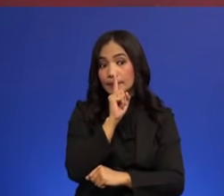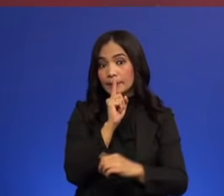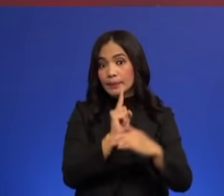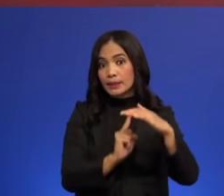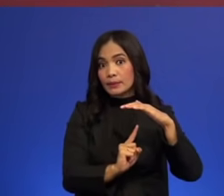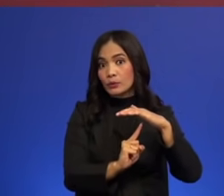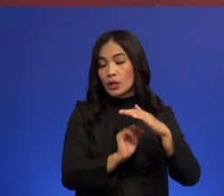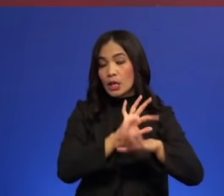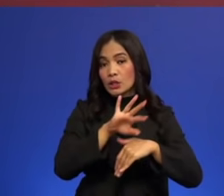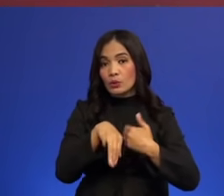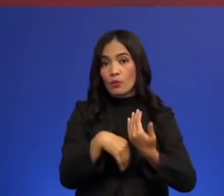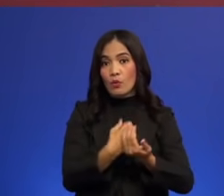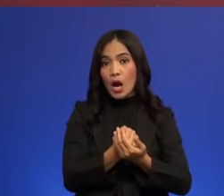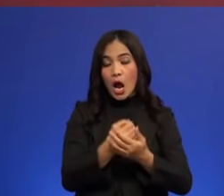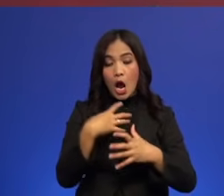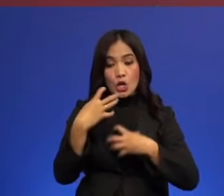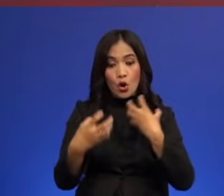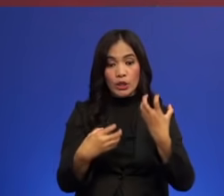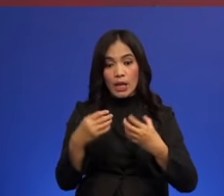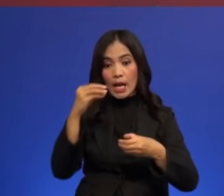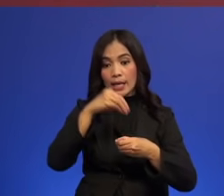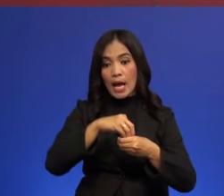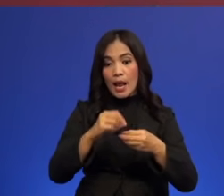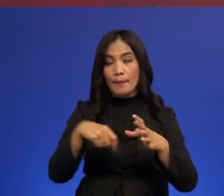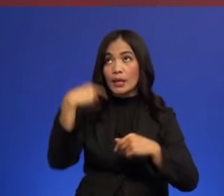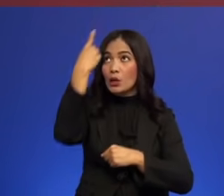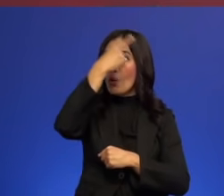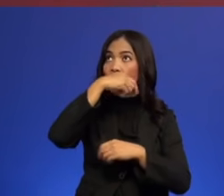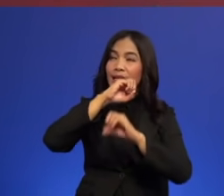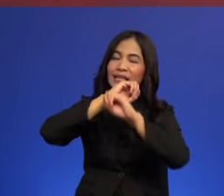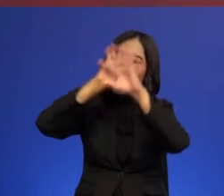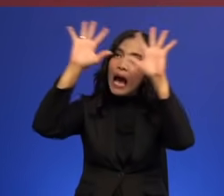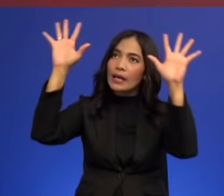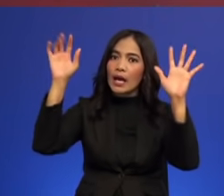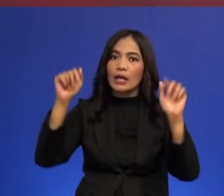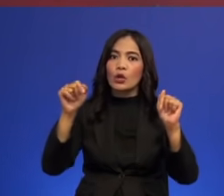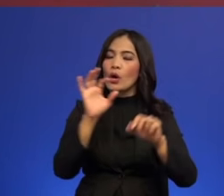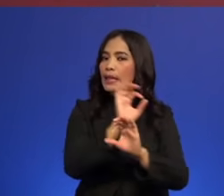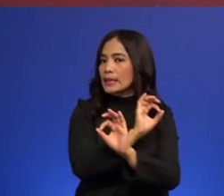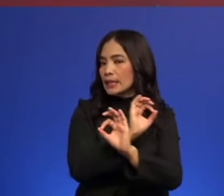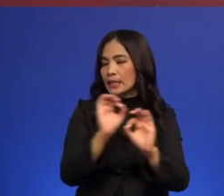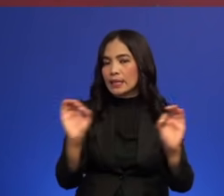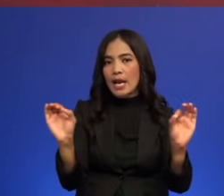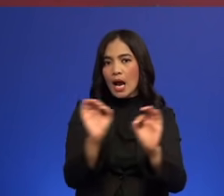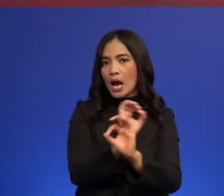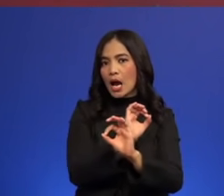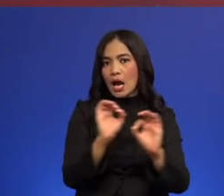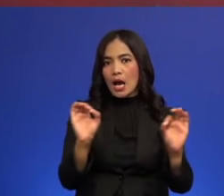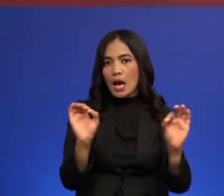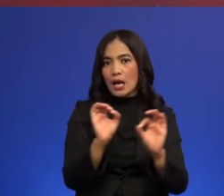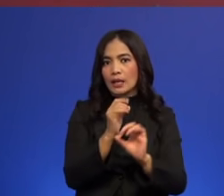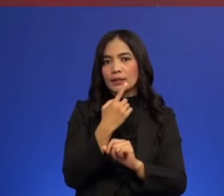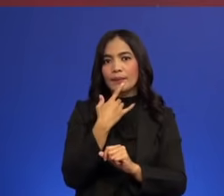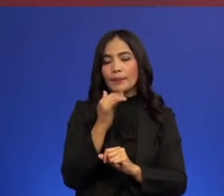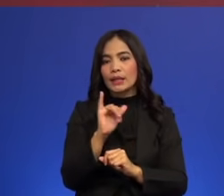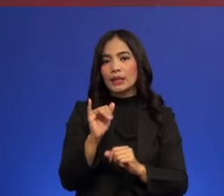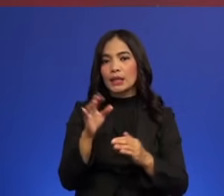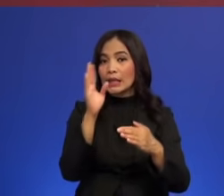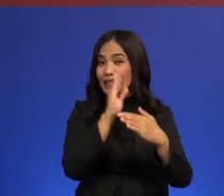Dosa kami yang tersembunyi dalam cahaya wajahmu, artinya tidak tersembunyi lagi.